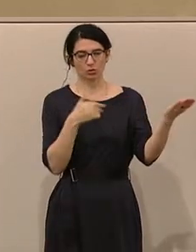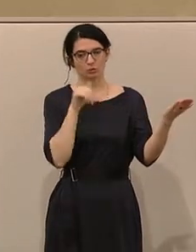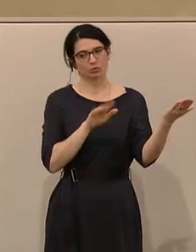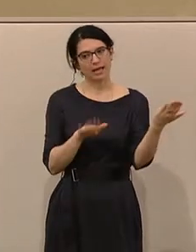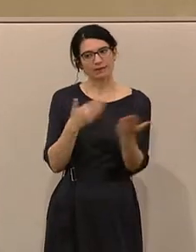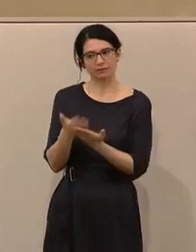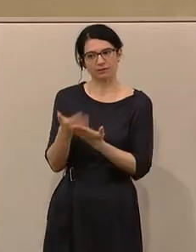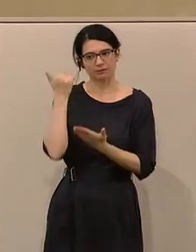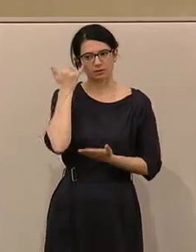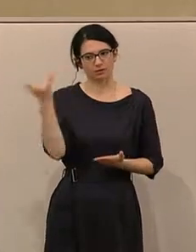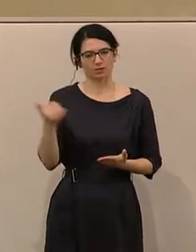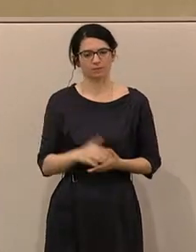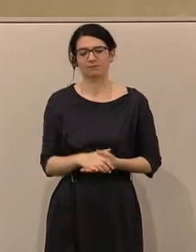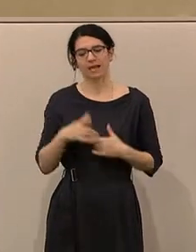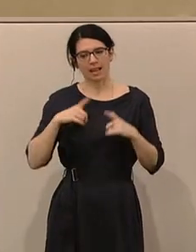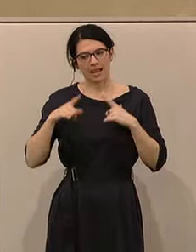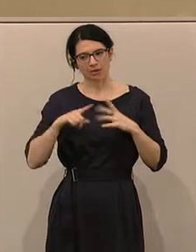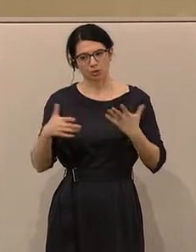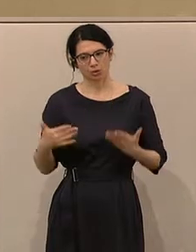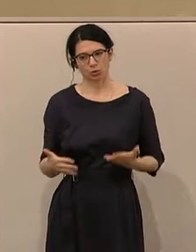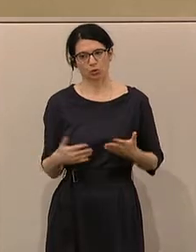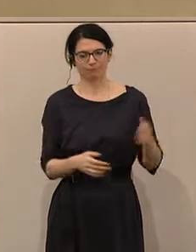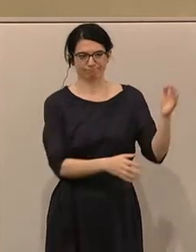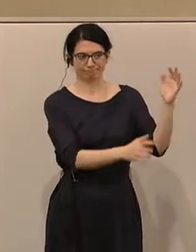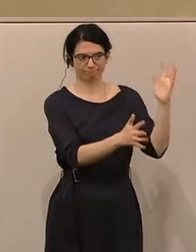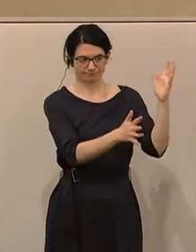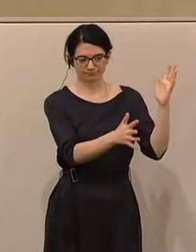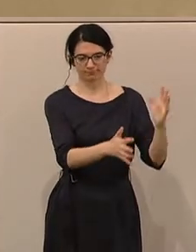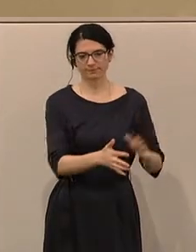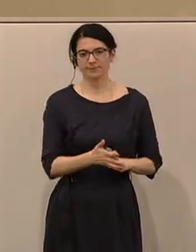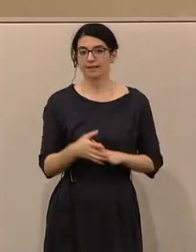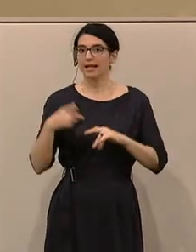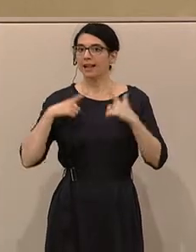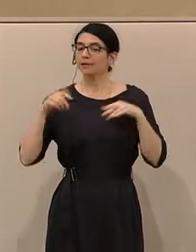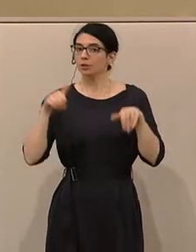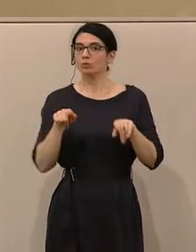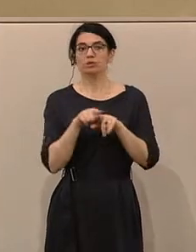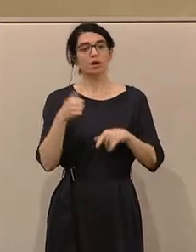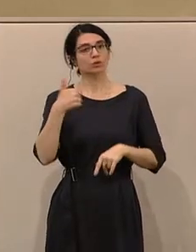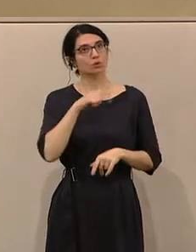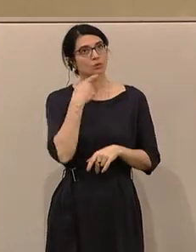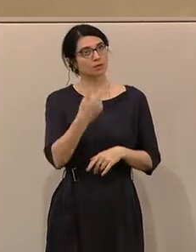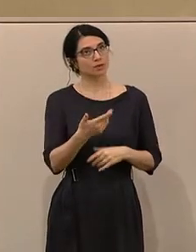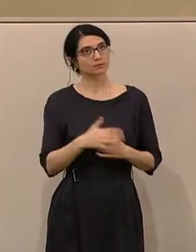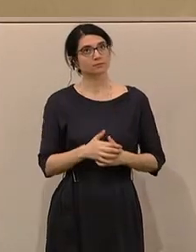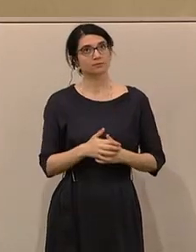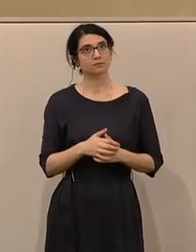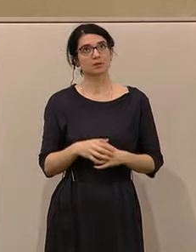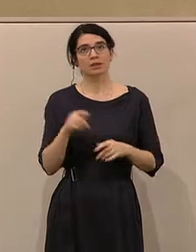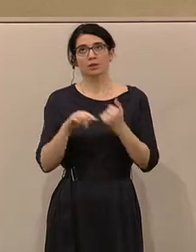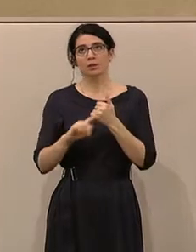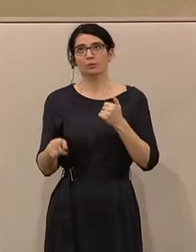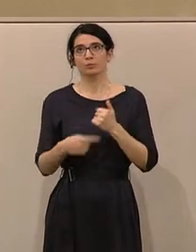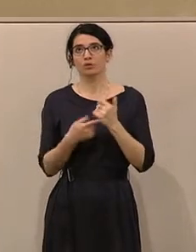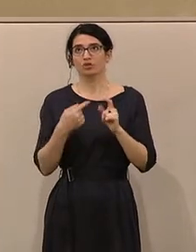musste. Leider. Leider muss ich auch feststellen, dass wir über ein